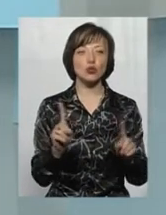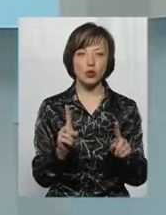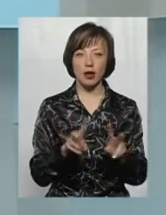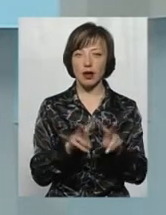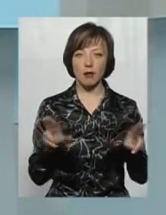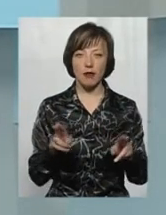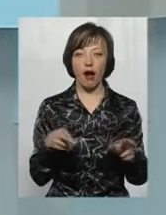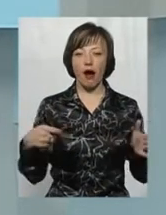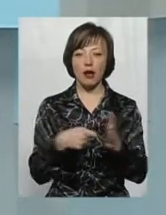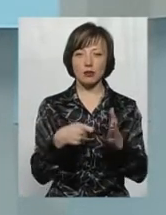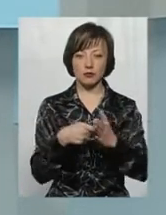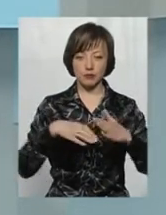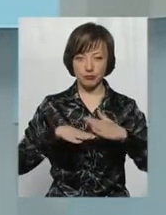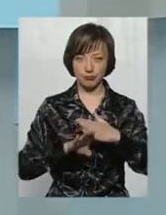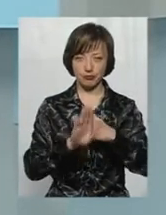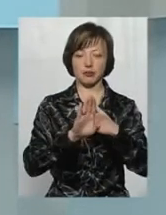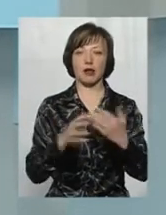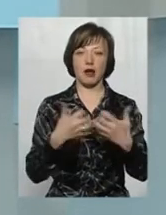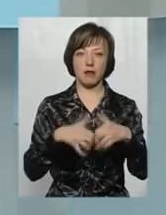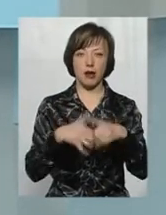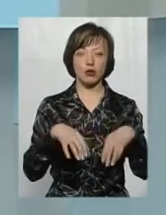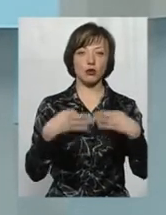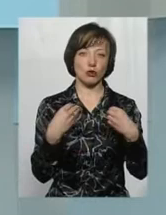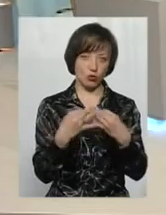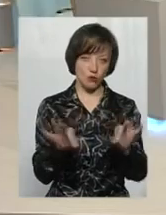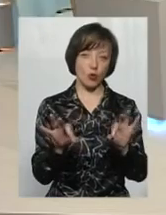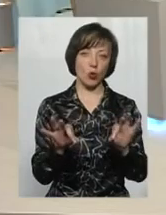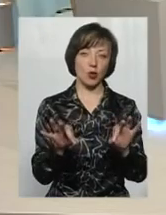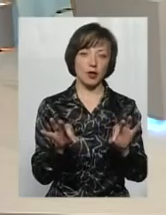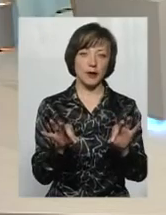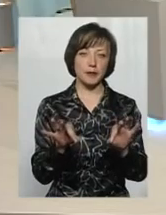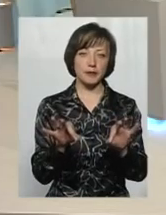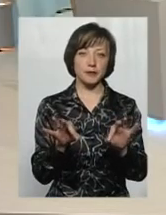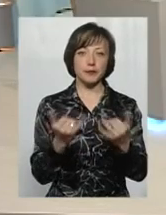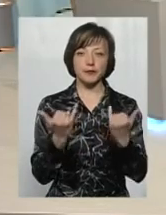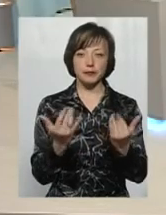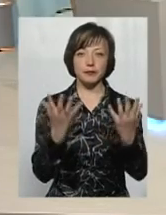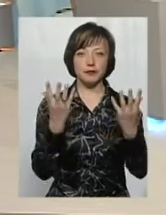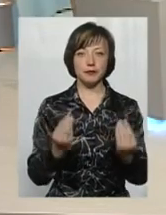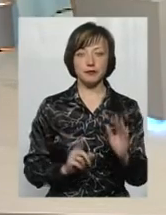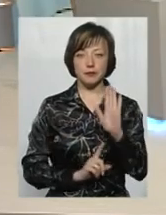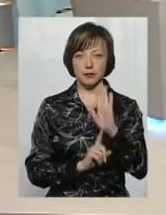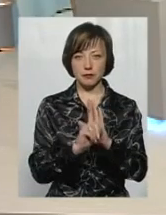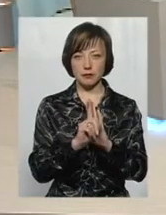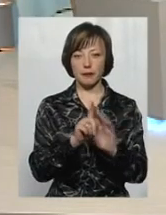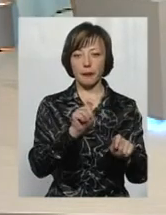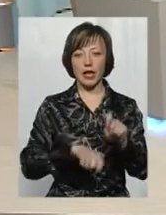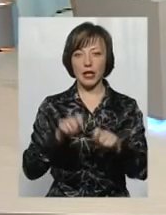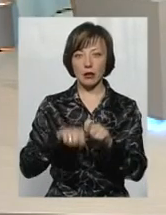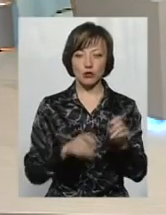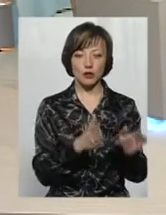же самий касовий апарат, який дозволить в даному випадку, зараз ми з сьогоднішнього дня розпочали тестовий